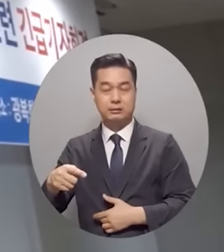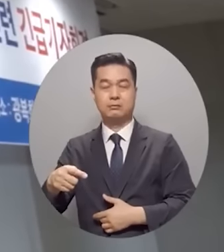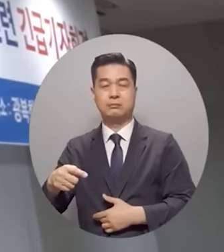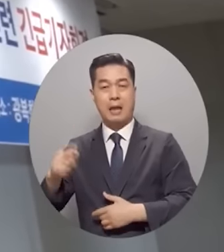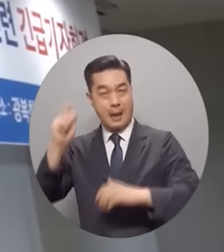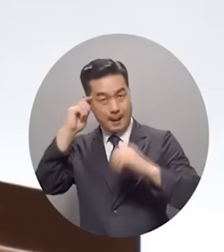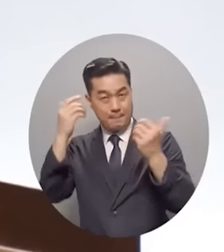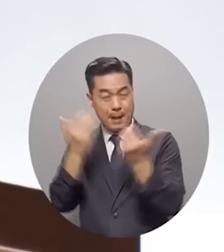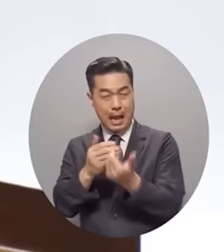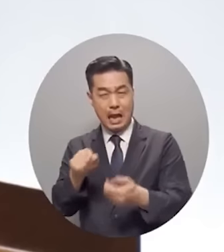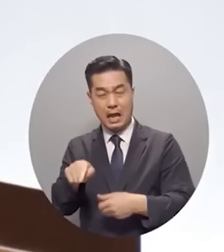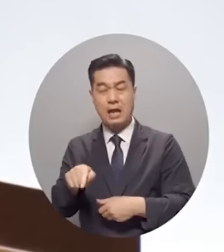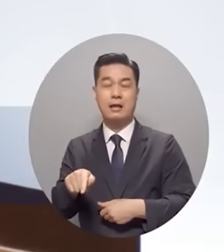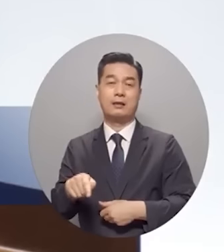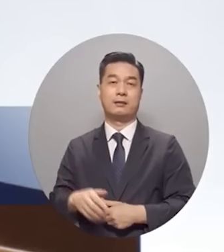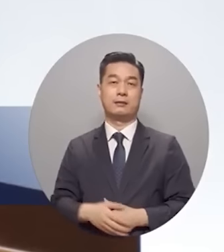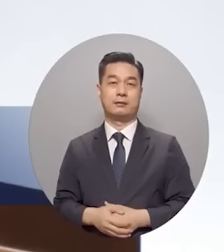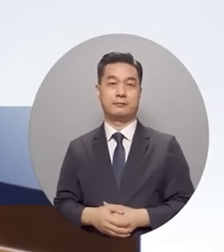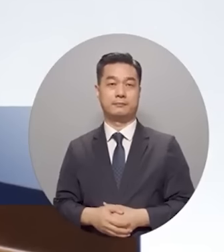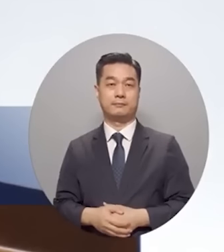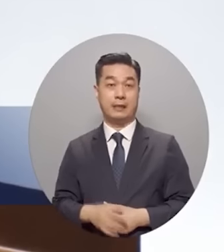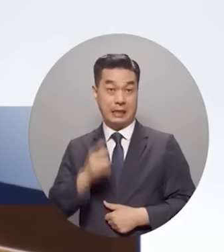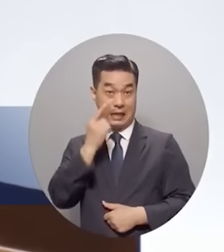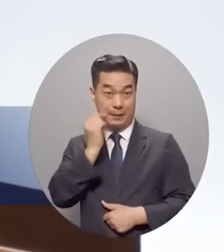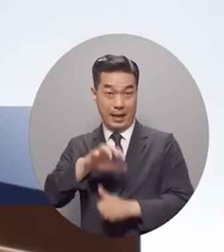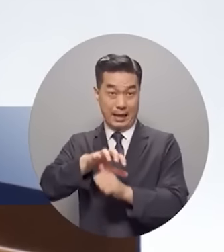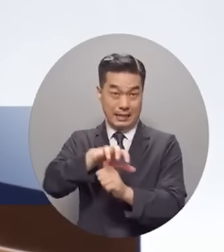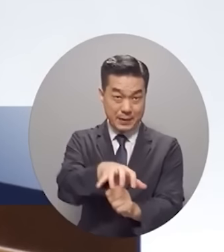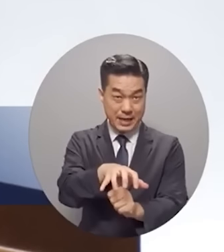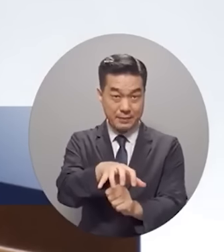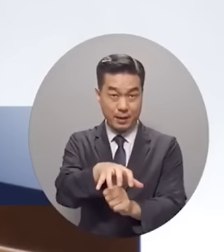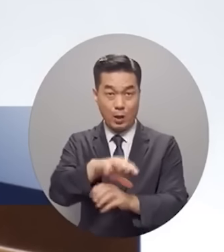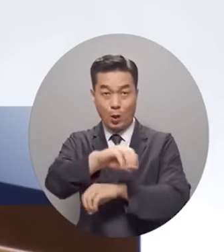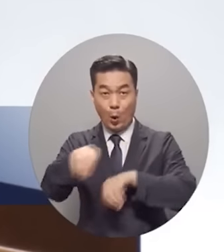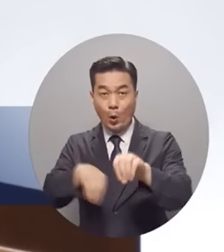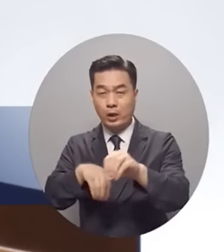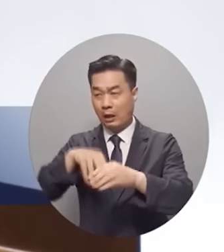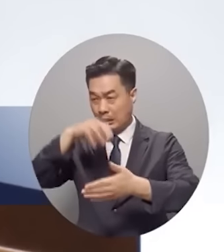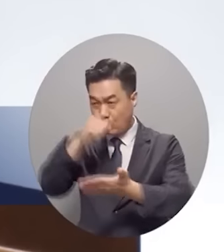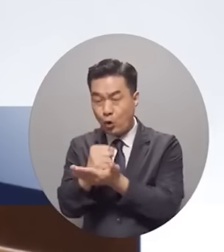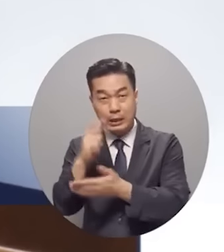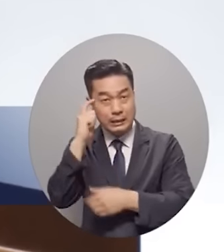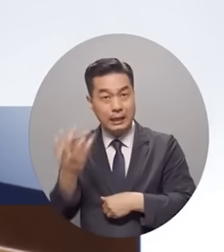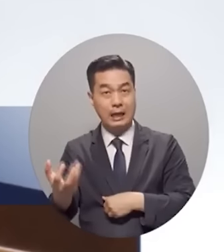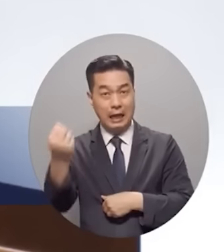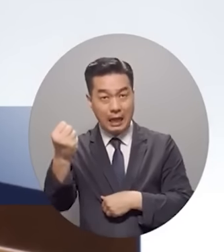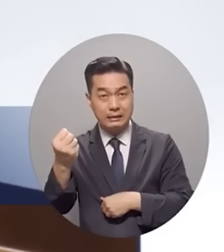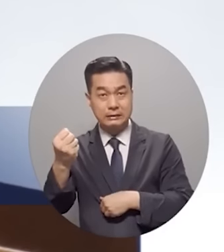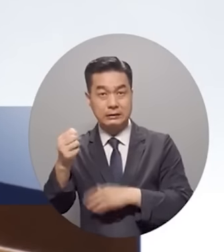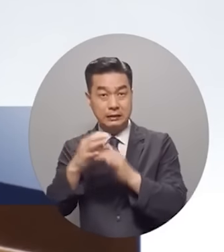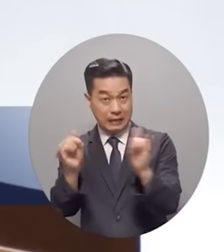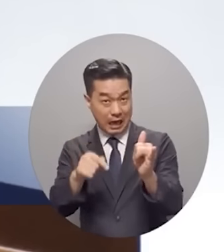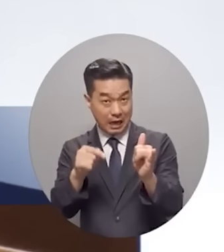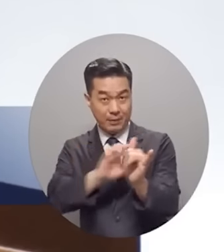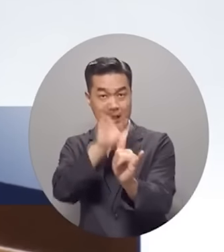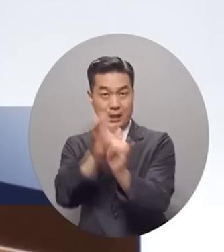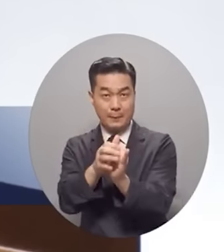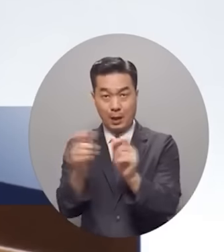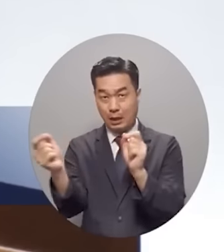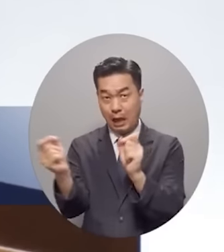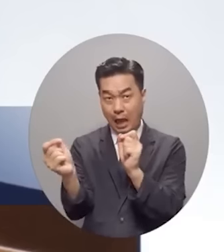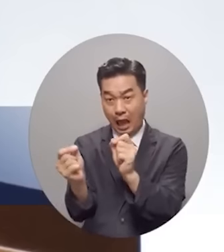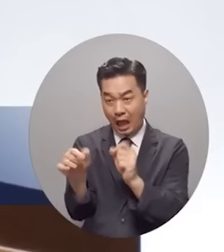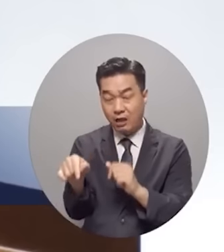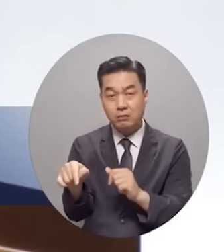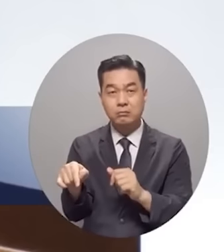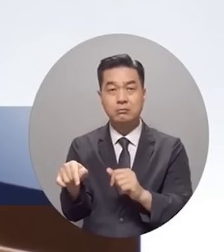추천됐다 겁니다 일제 식민 지배를 오히려 정당화하는 인사가 인명을 앞두고